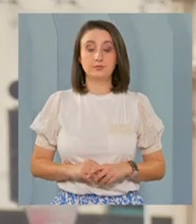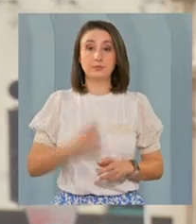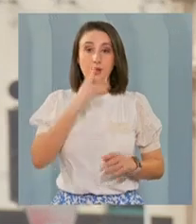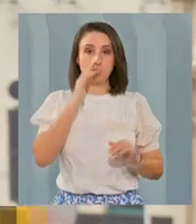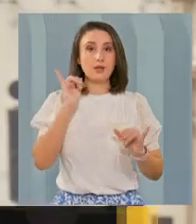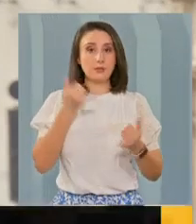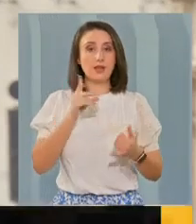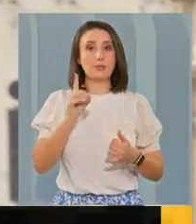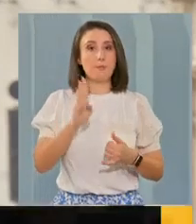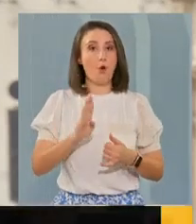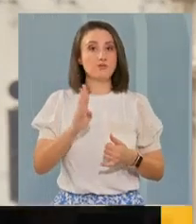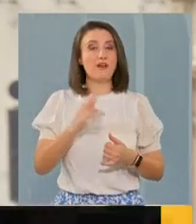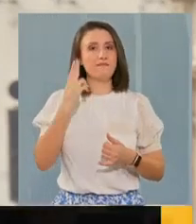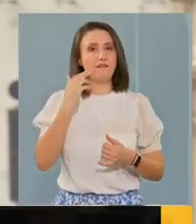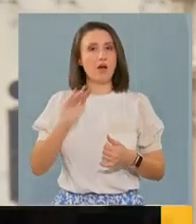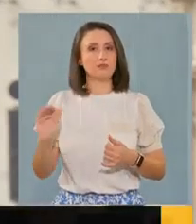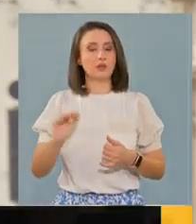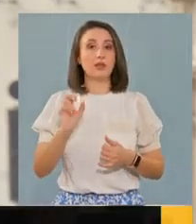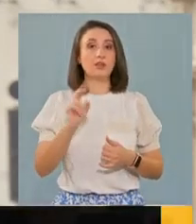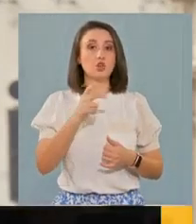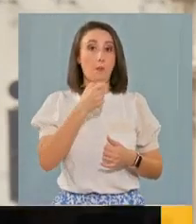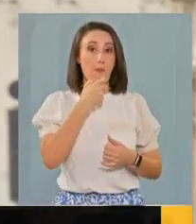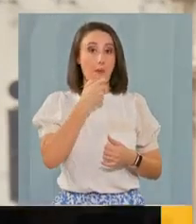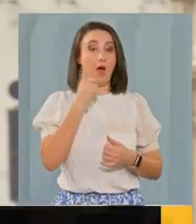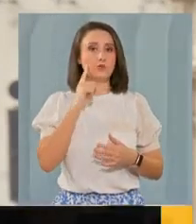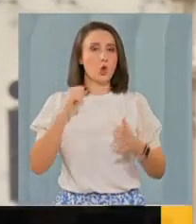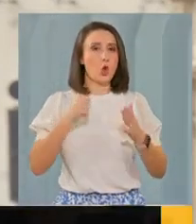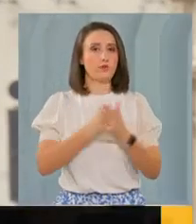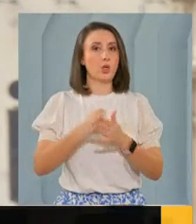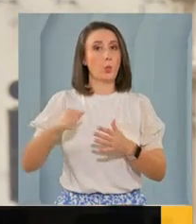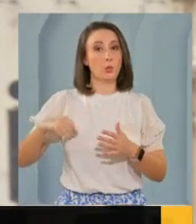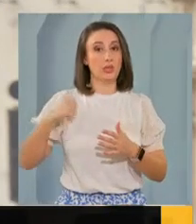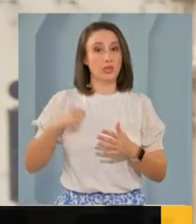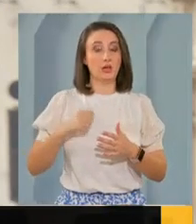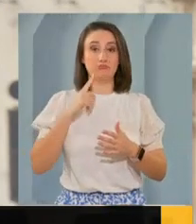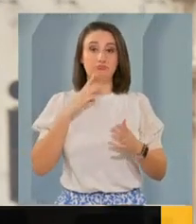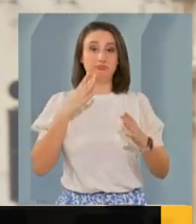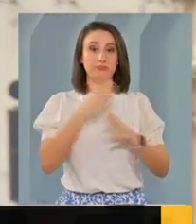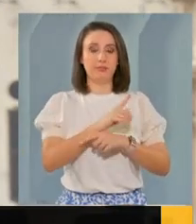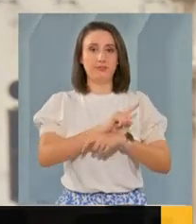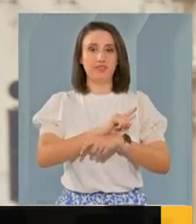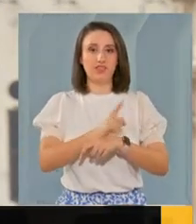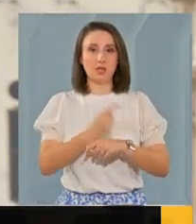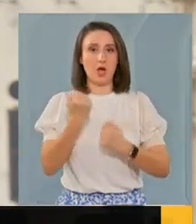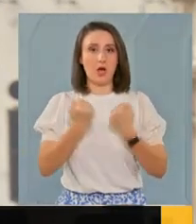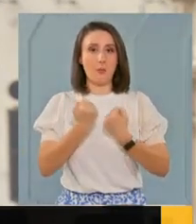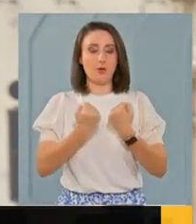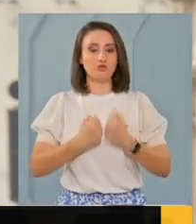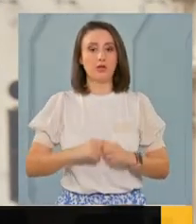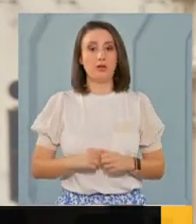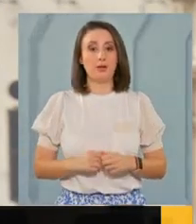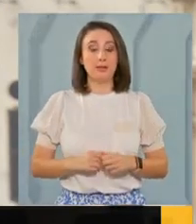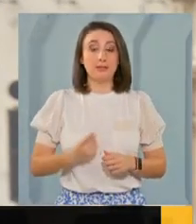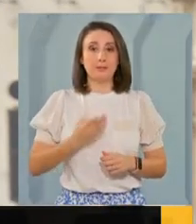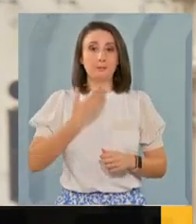Tragedie și în județul Dâmbovița, o copilă în vârstă de doar 13 ani a fost lovită de un tânăr teribilist care mergea cu viteză prin oraș. Din păcate, medicii nu